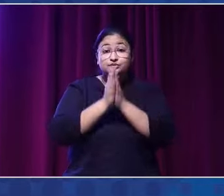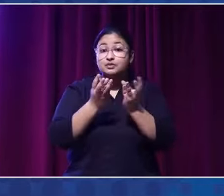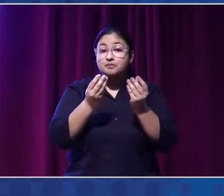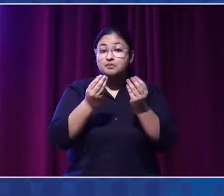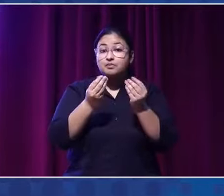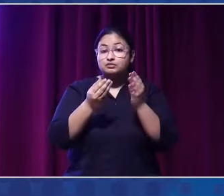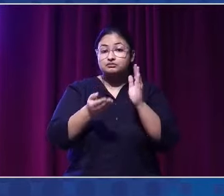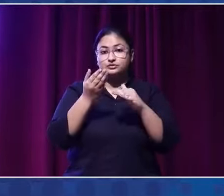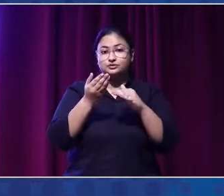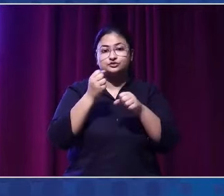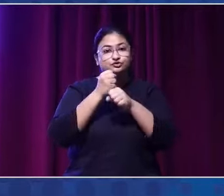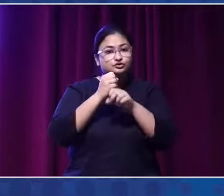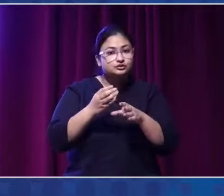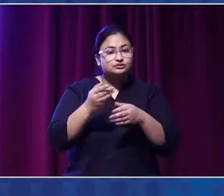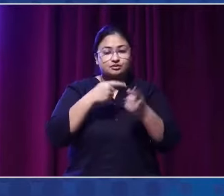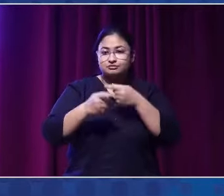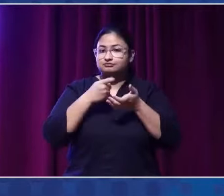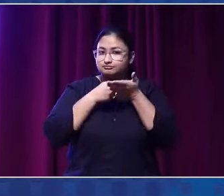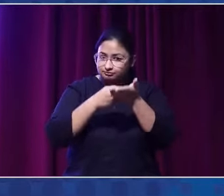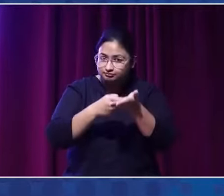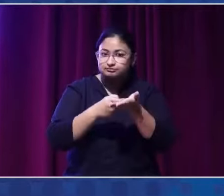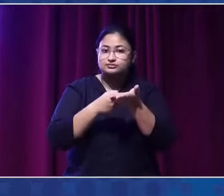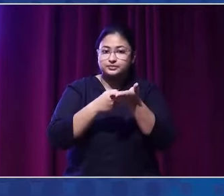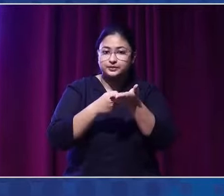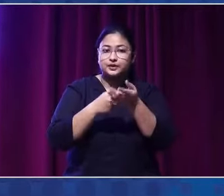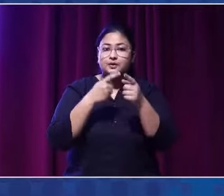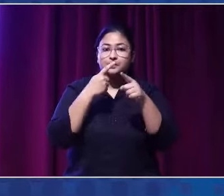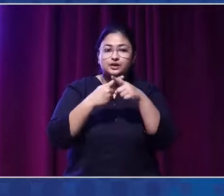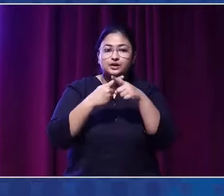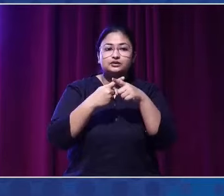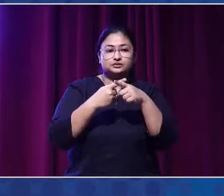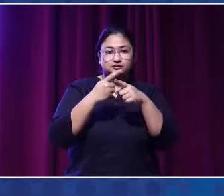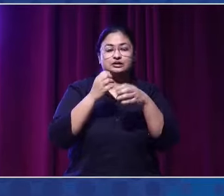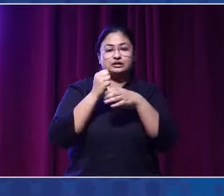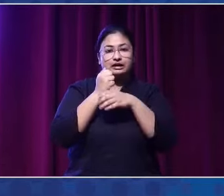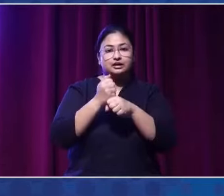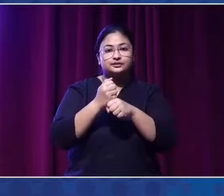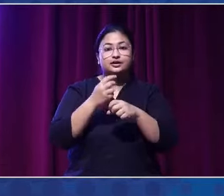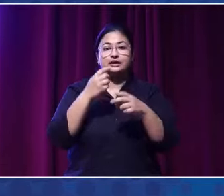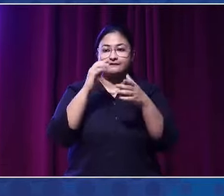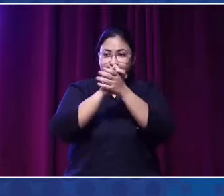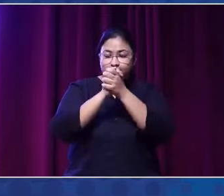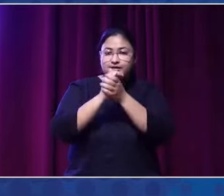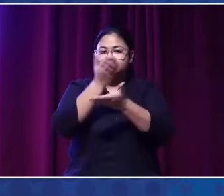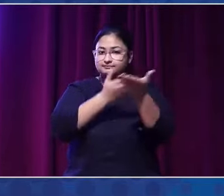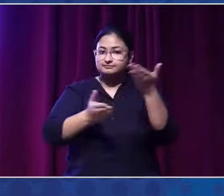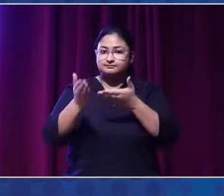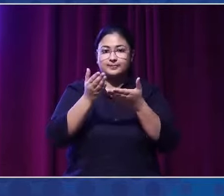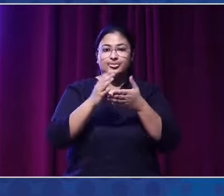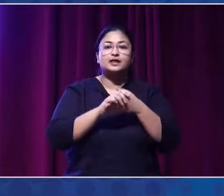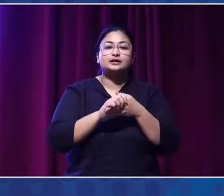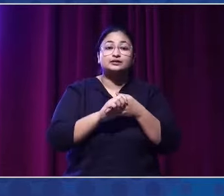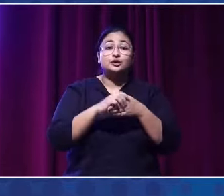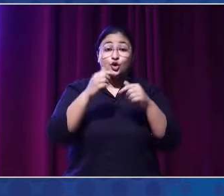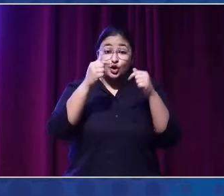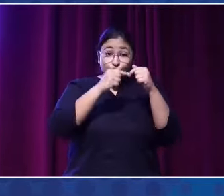be generally respected and would be in a different tenor. Friends, होम बूटिंग में जिन लोगों ने